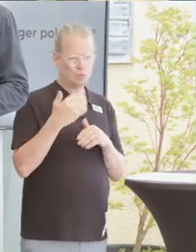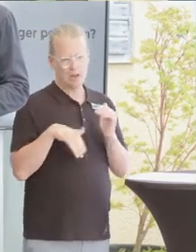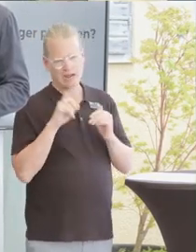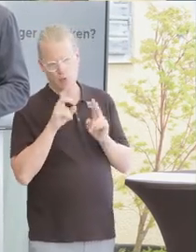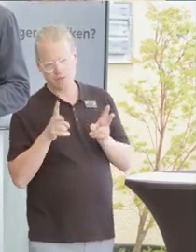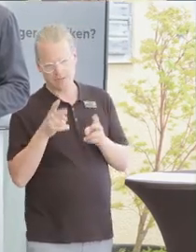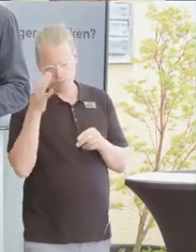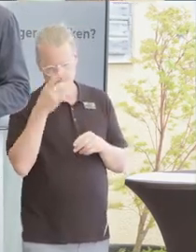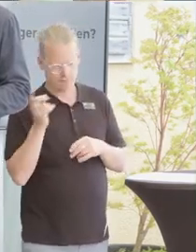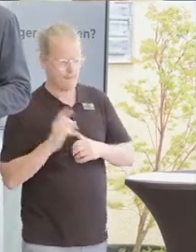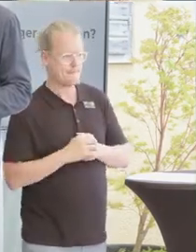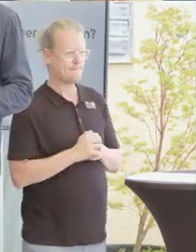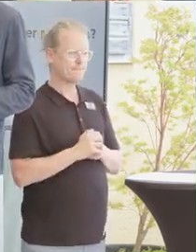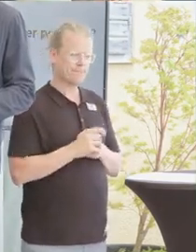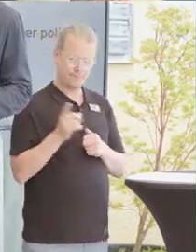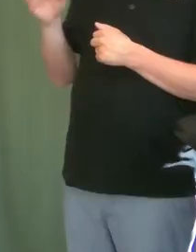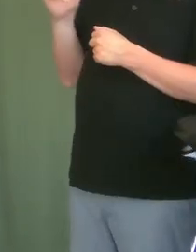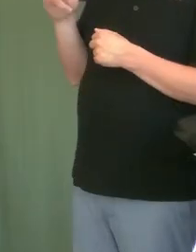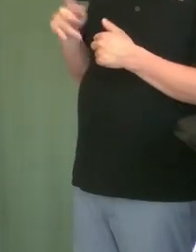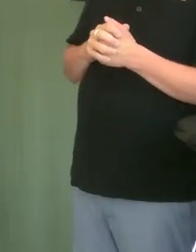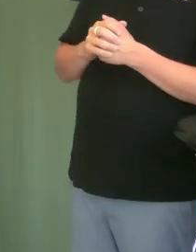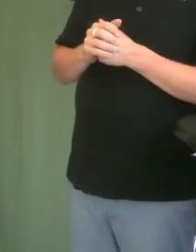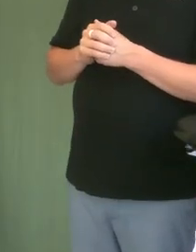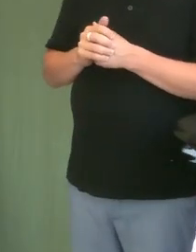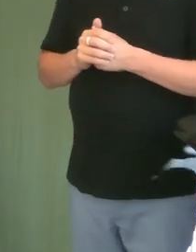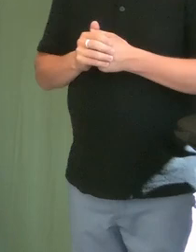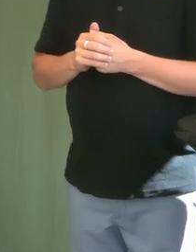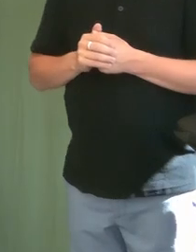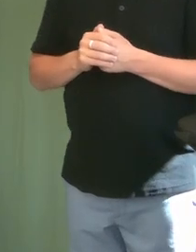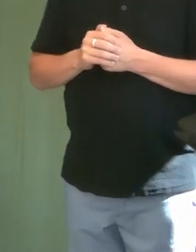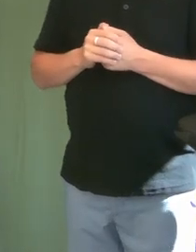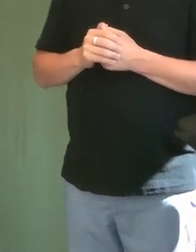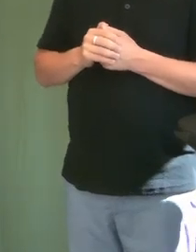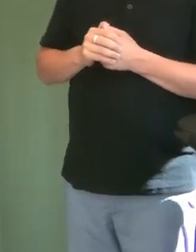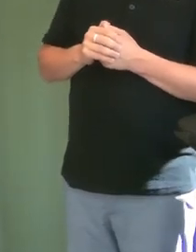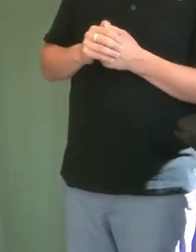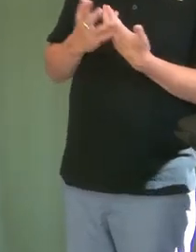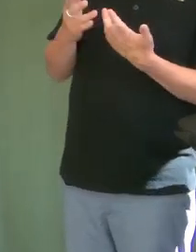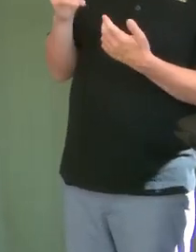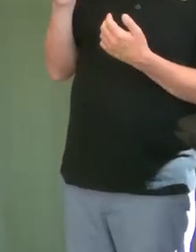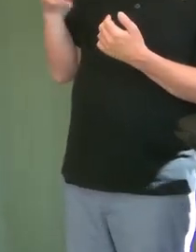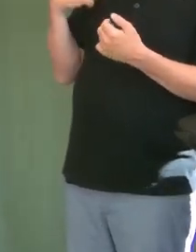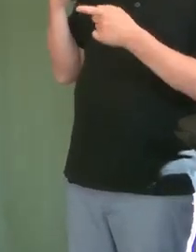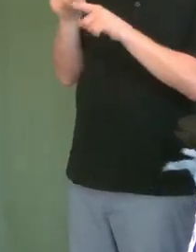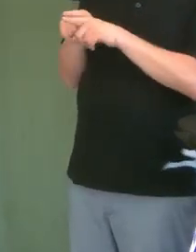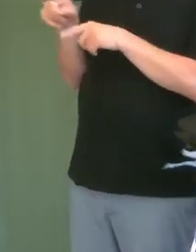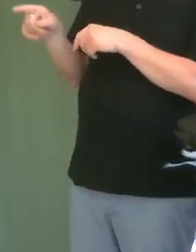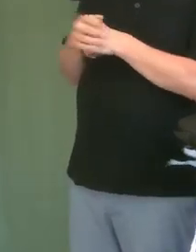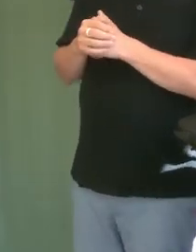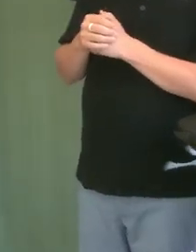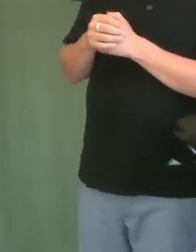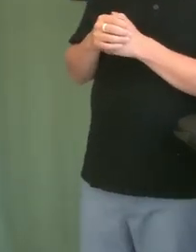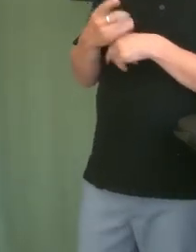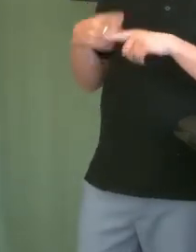Fredrik, publik, sen avslutning. Ja, och jag håller helt med Karin om att det är olika logiker och